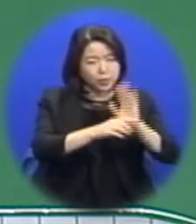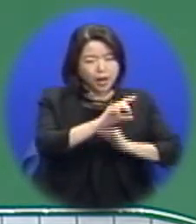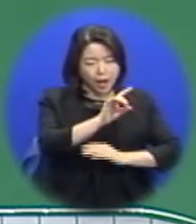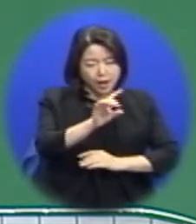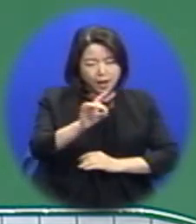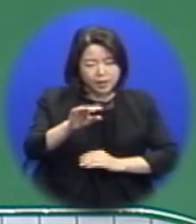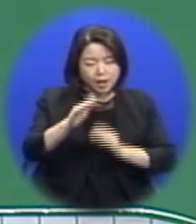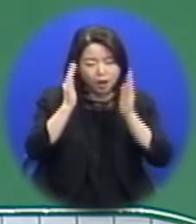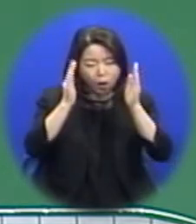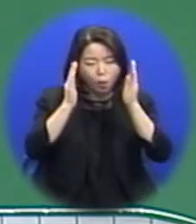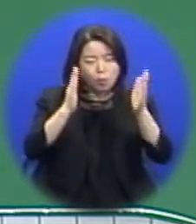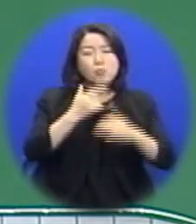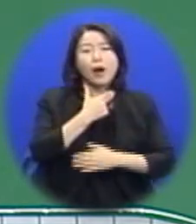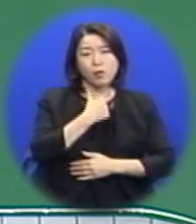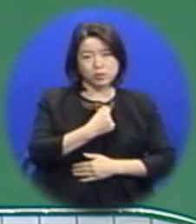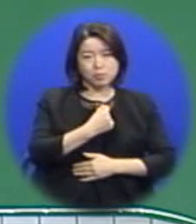싶어요.